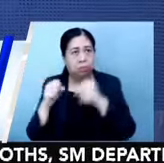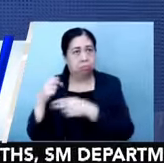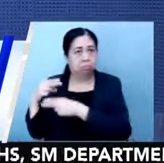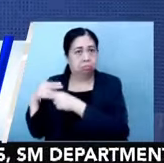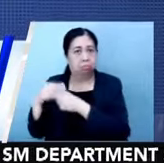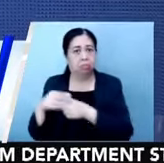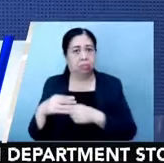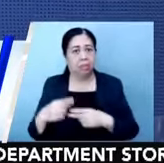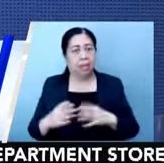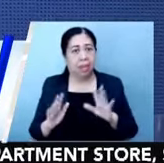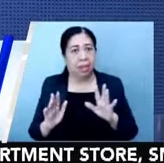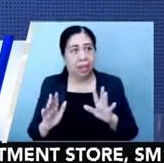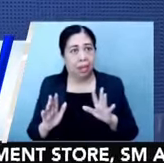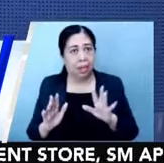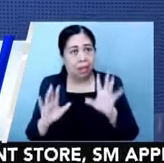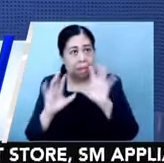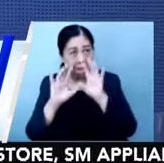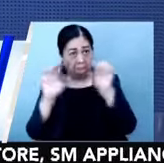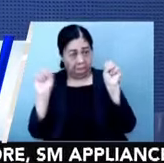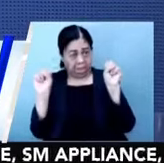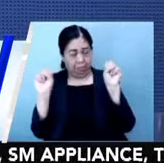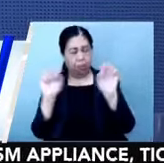The President of the Republic? No,